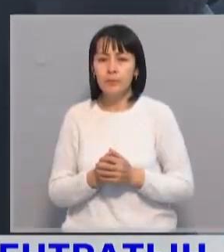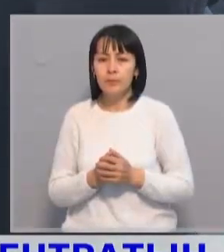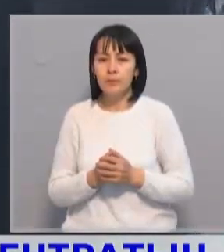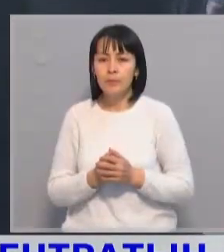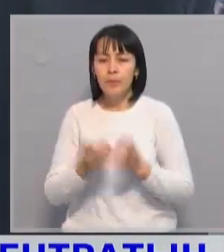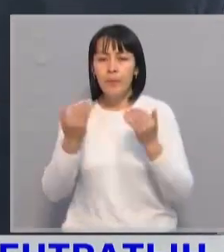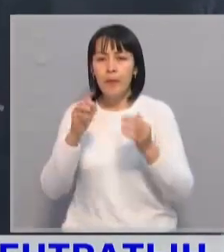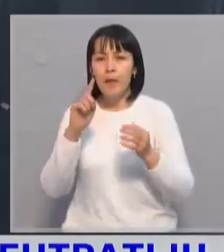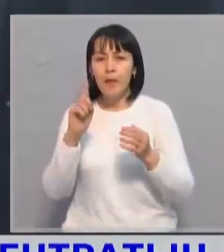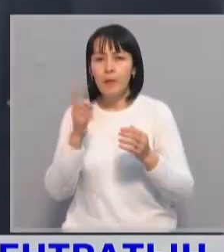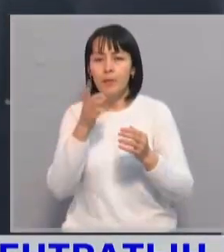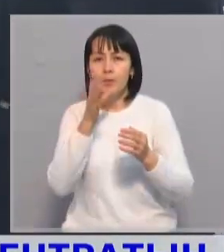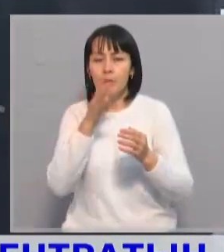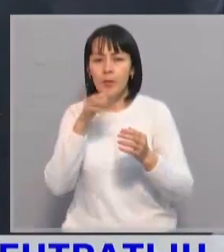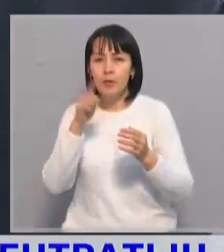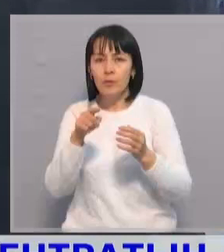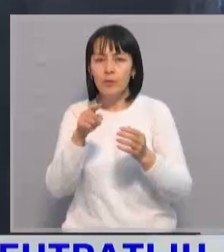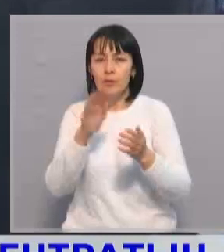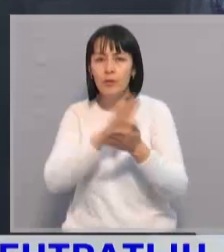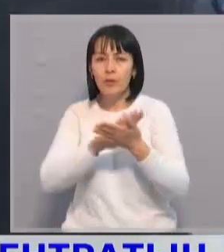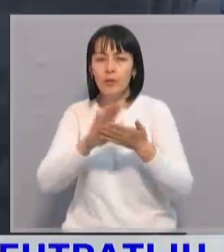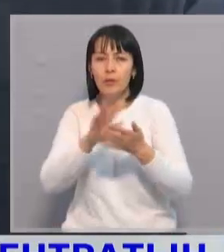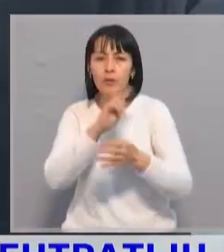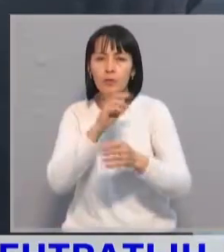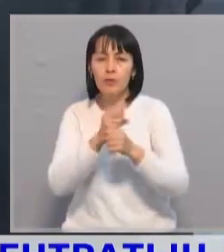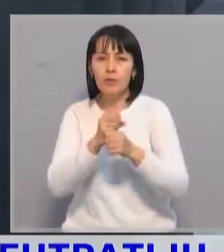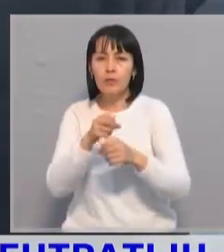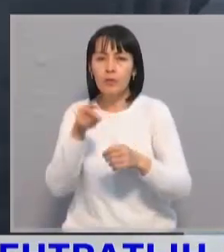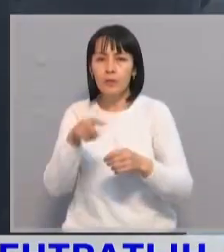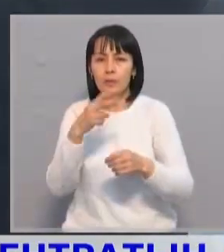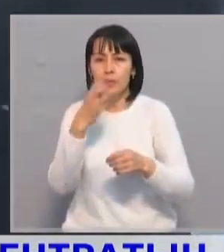реализована полностью. Вторая стадия будет реализована в 23-м году.